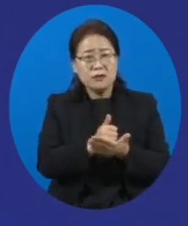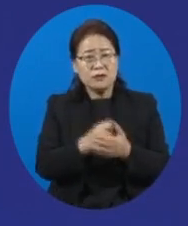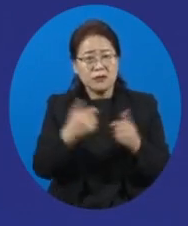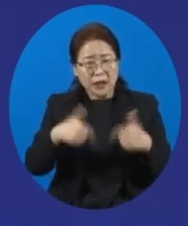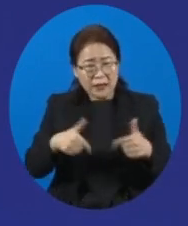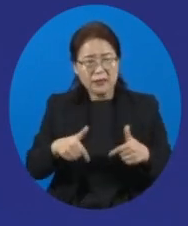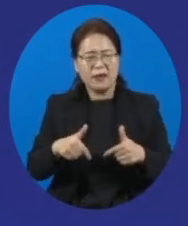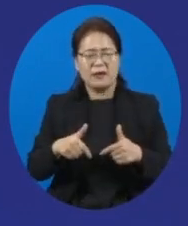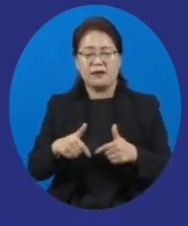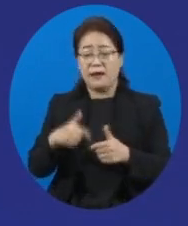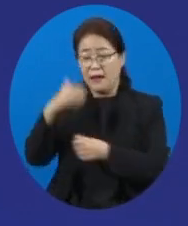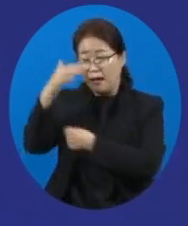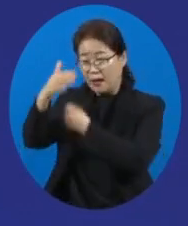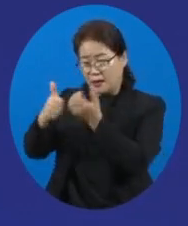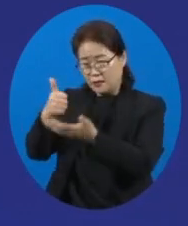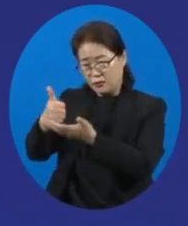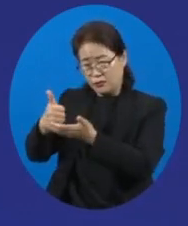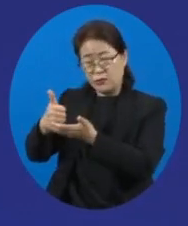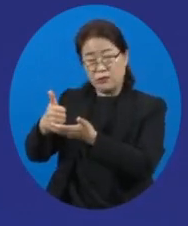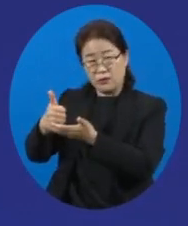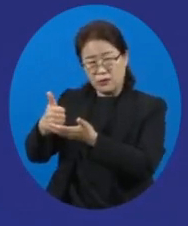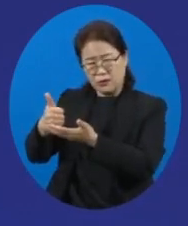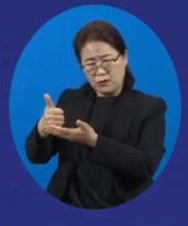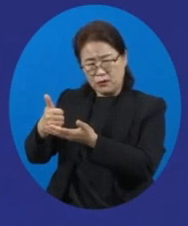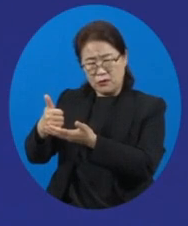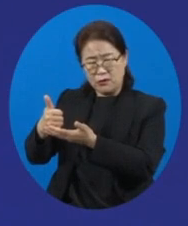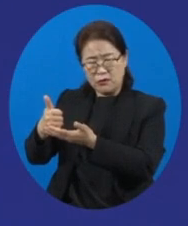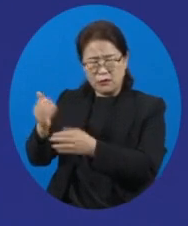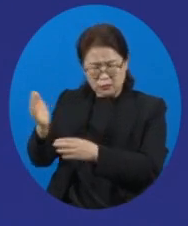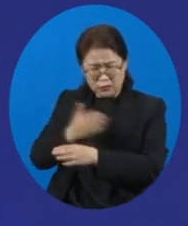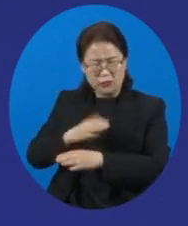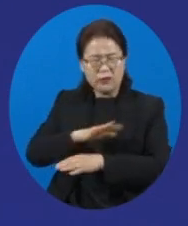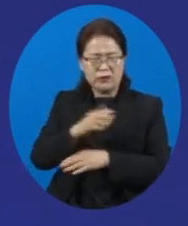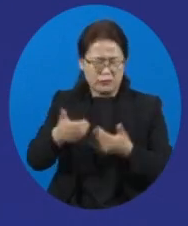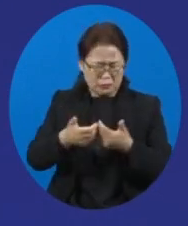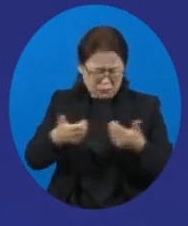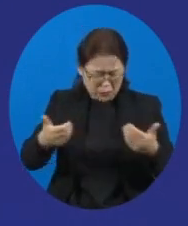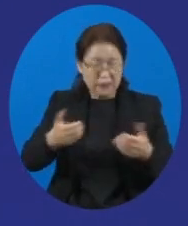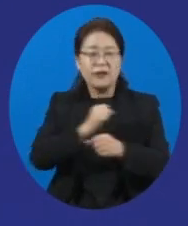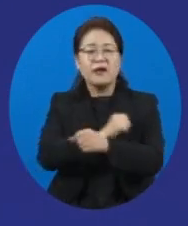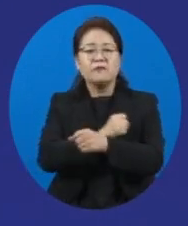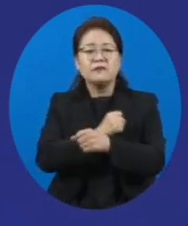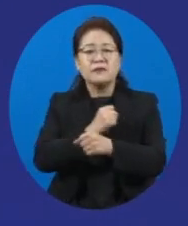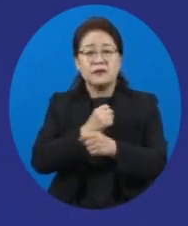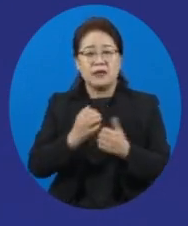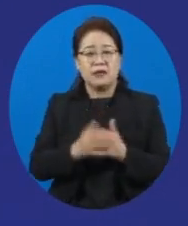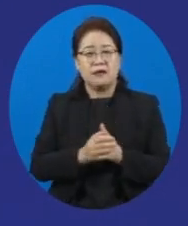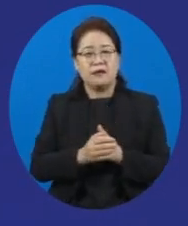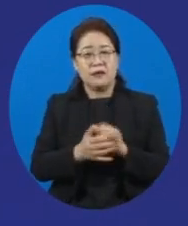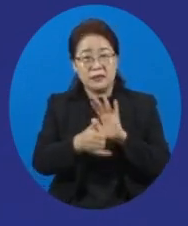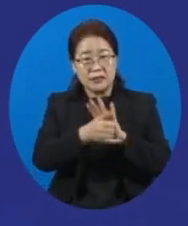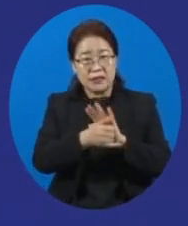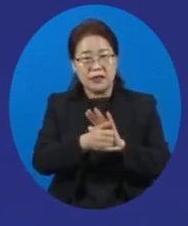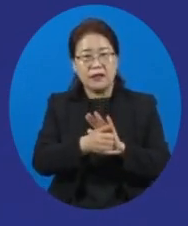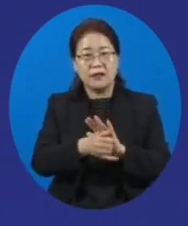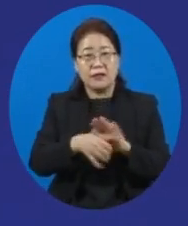언제나 하나님으로부터 우리를 멀어지게 만듭니다. 그래서 이사야